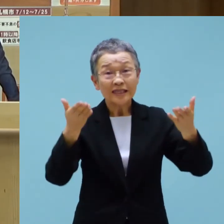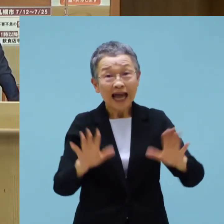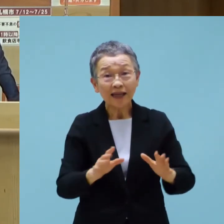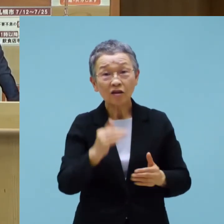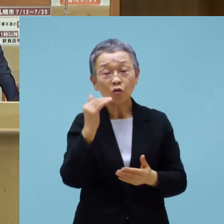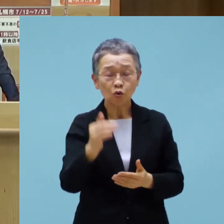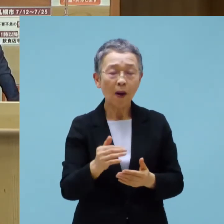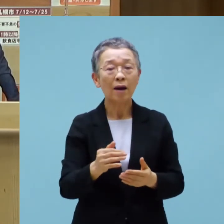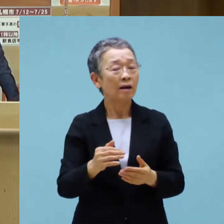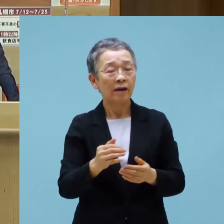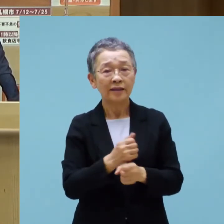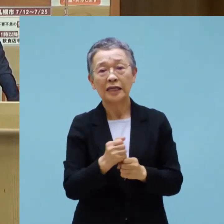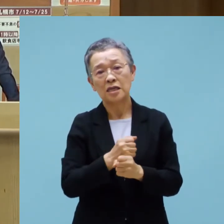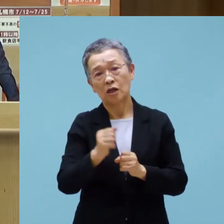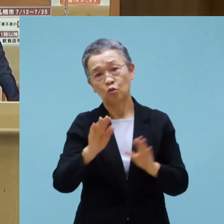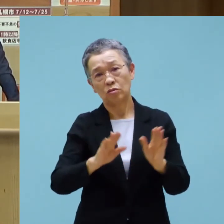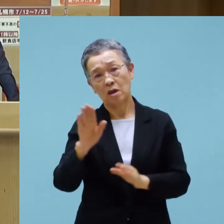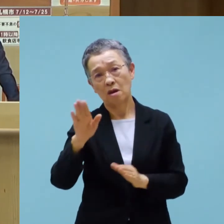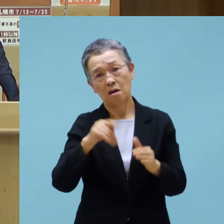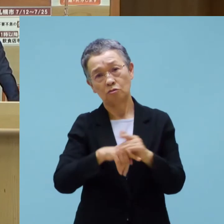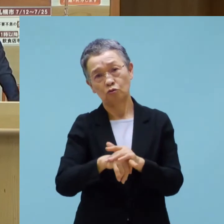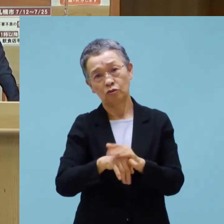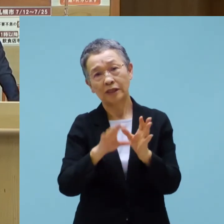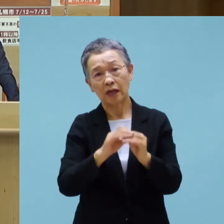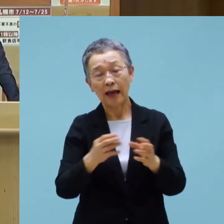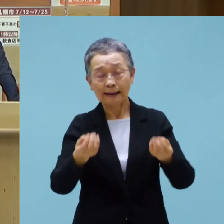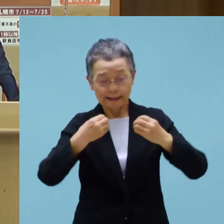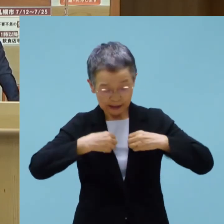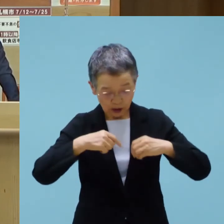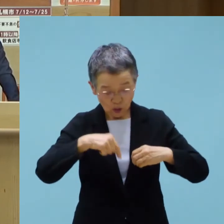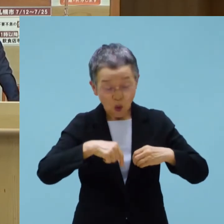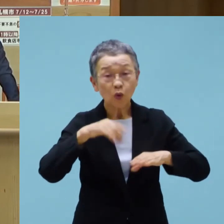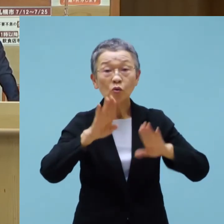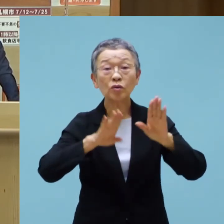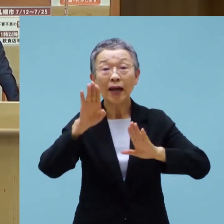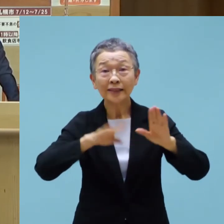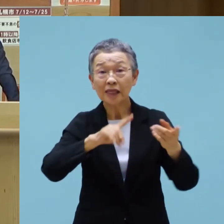ません。ですから感染の状況に応じて、